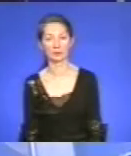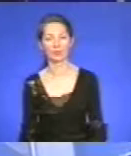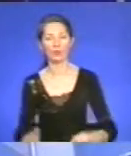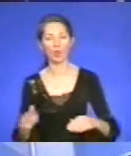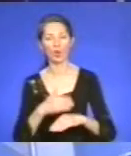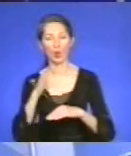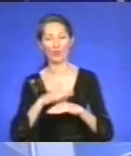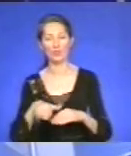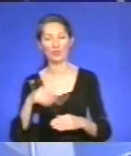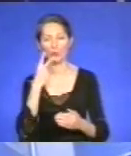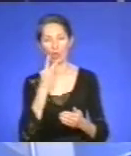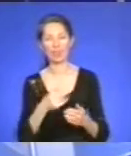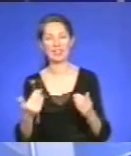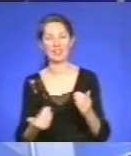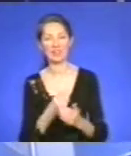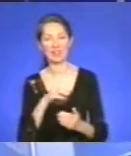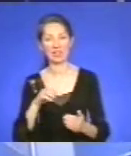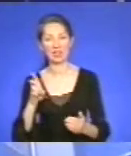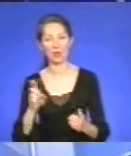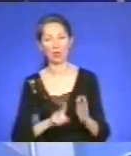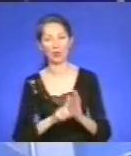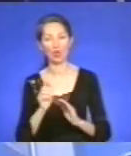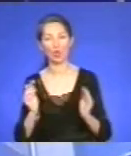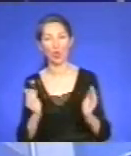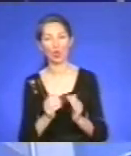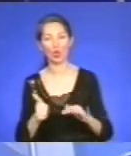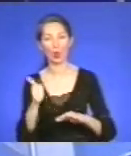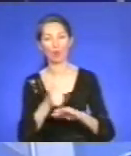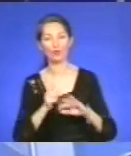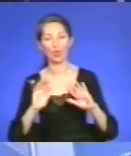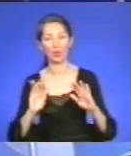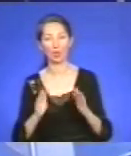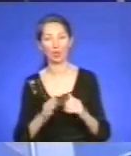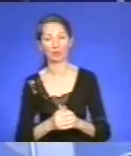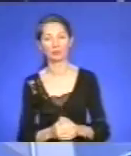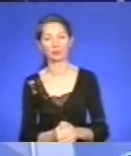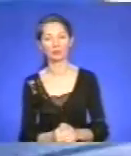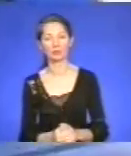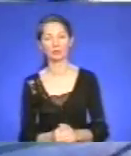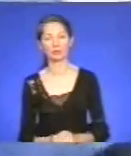Доброго вечора усім, хто дивиться «Вісті ТТБ». Спочатку коротко про головні події.